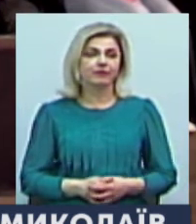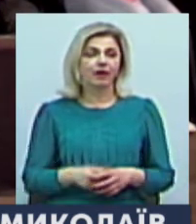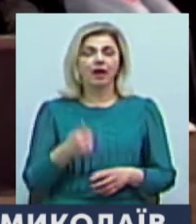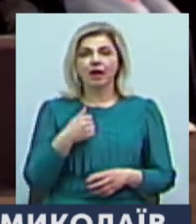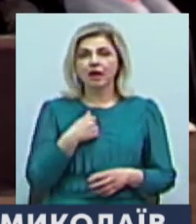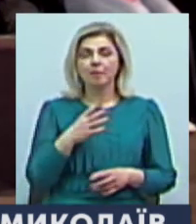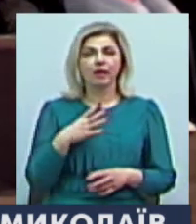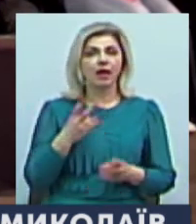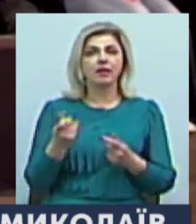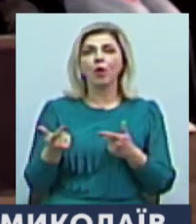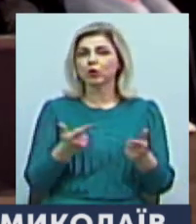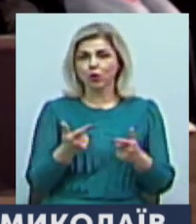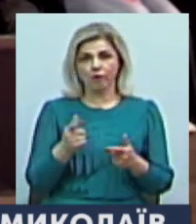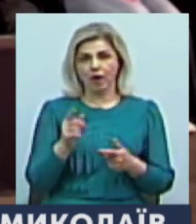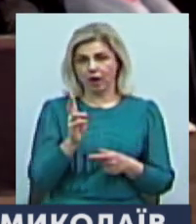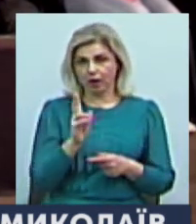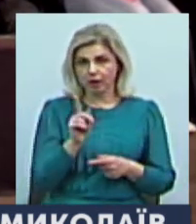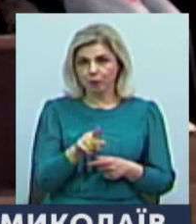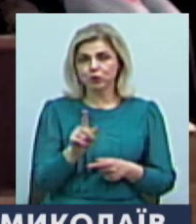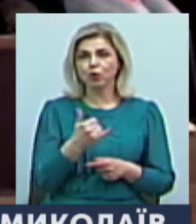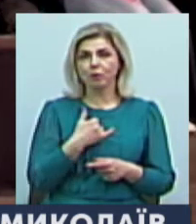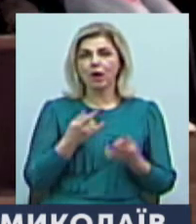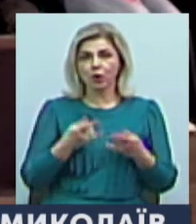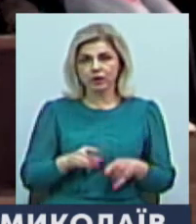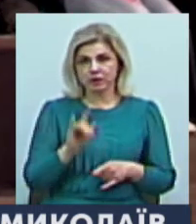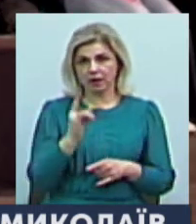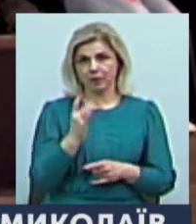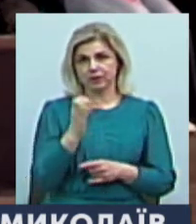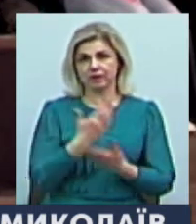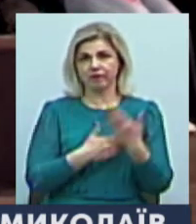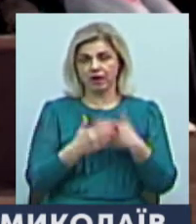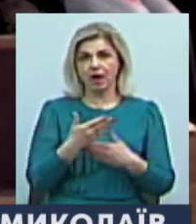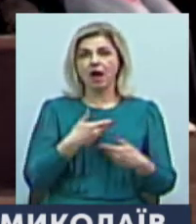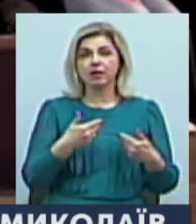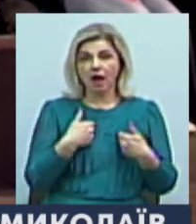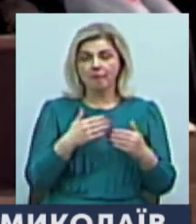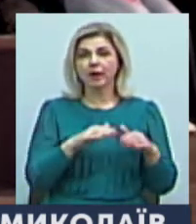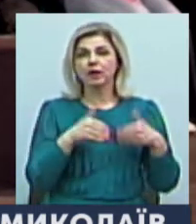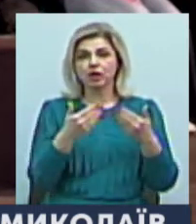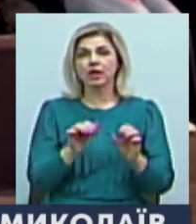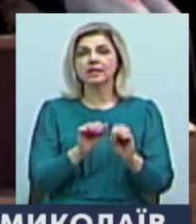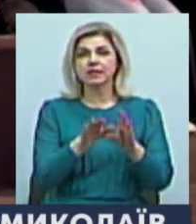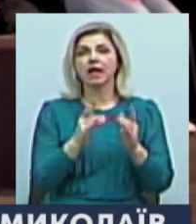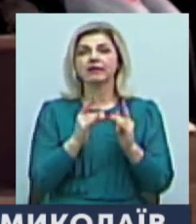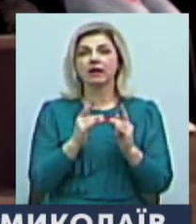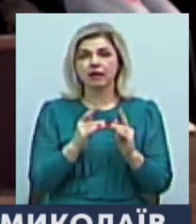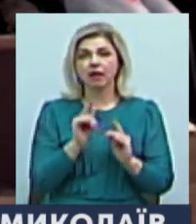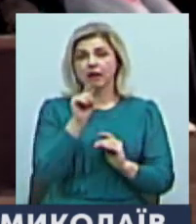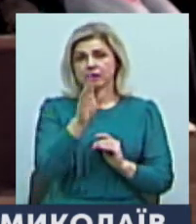меня родится ребенок-инвалид. Нам предложили сдать в интернат, там не будет хорошо,